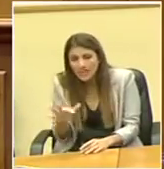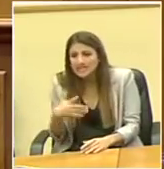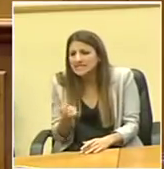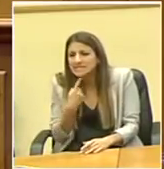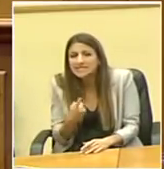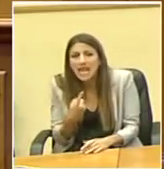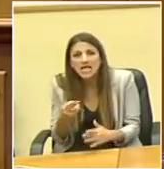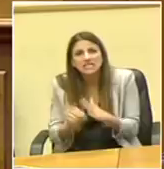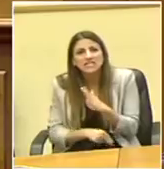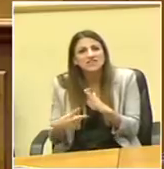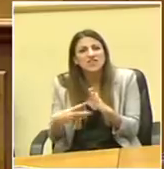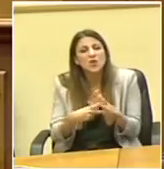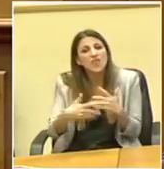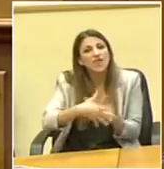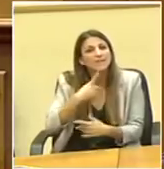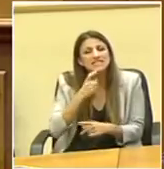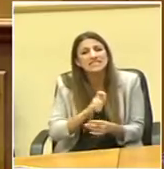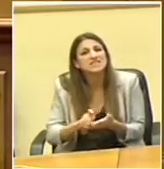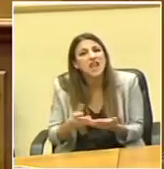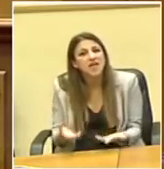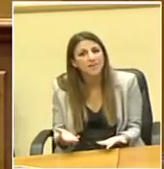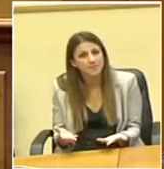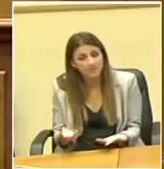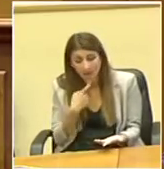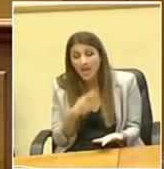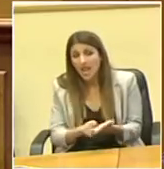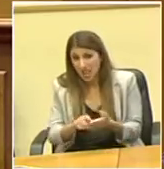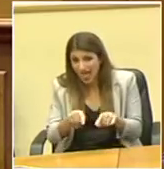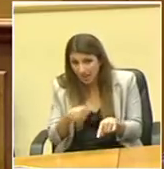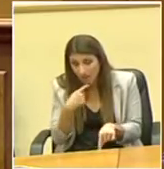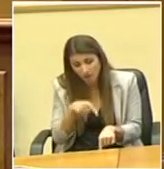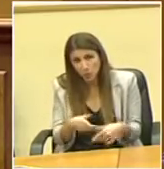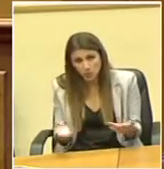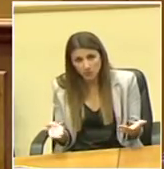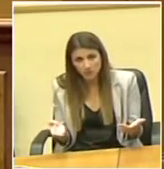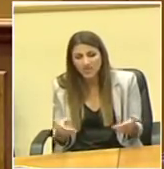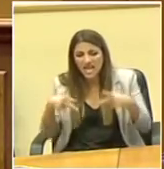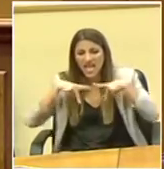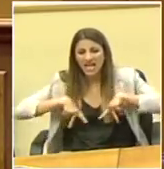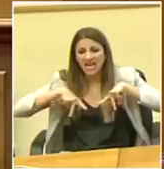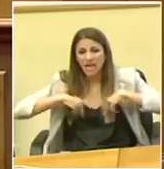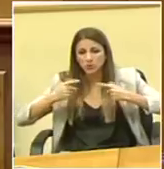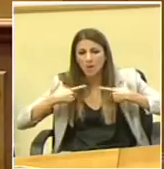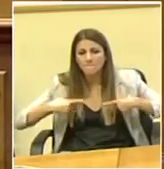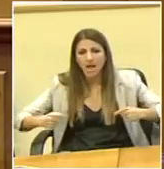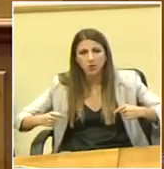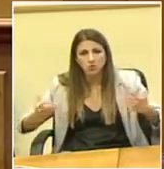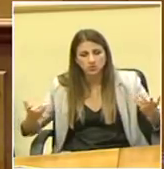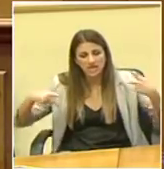η σύμβαση του 2015. Και λέει αυτό. Το κράτος μέλος και το...